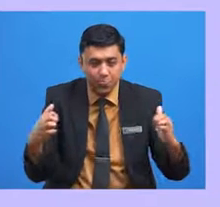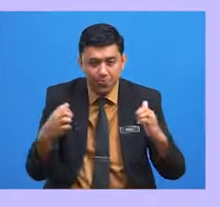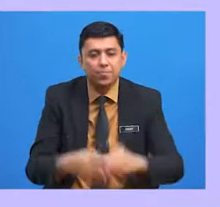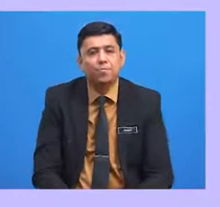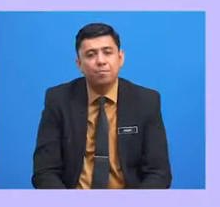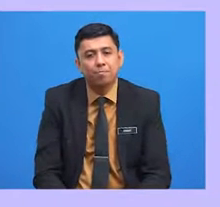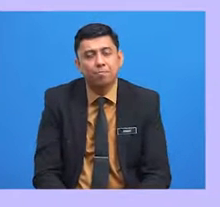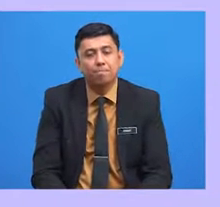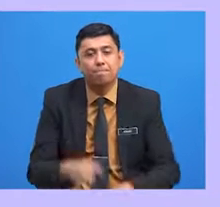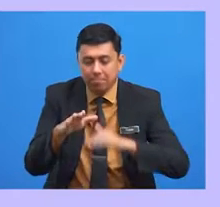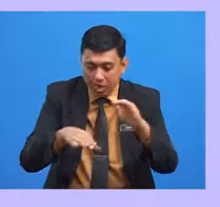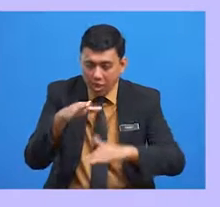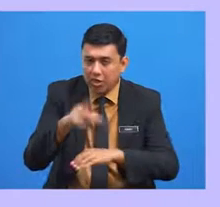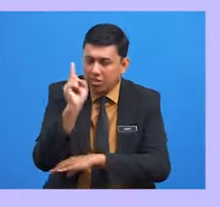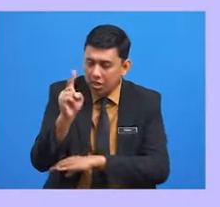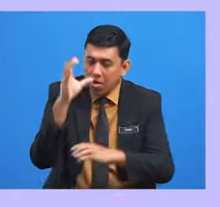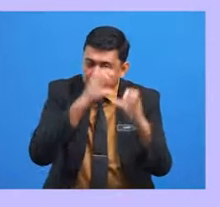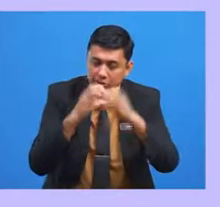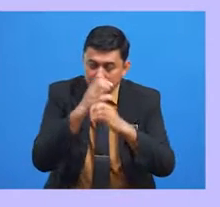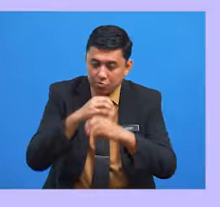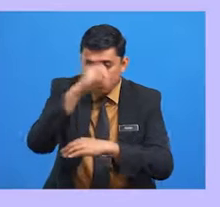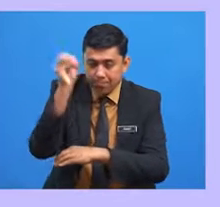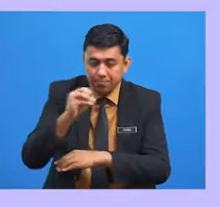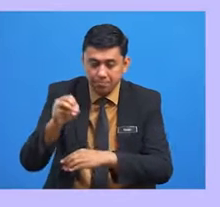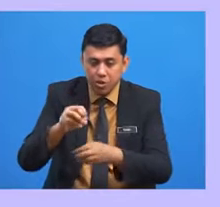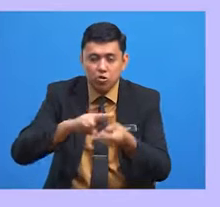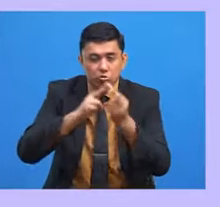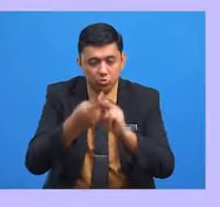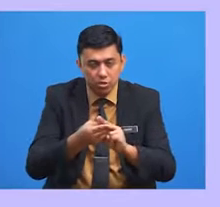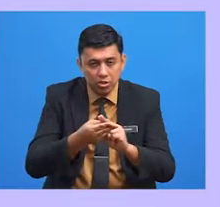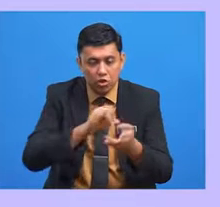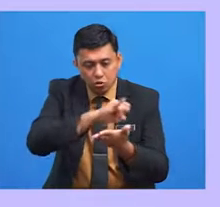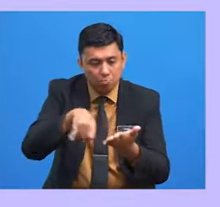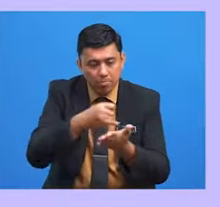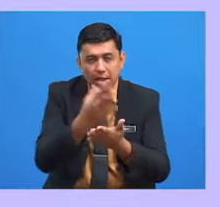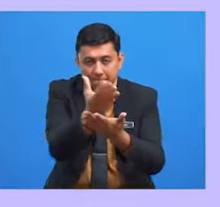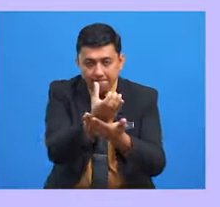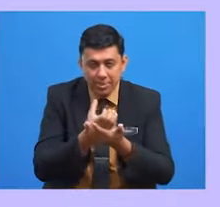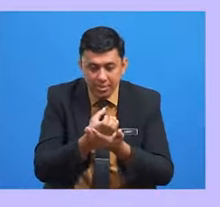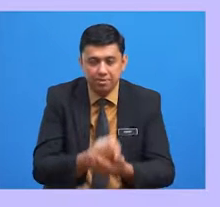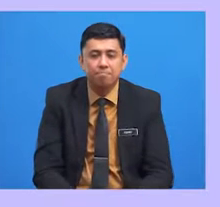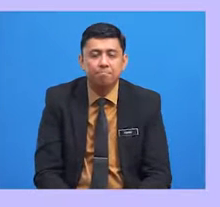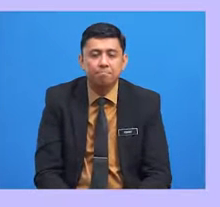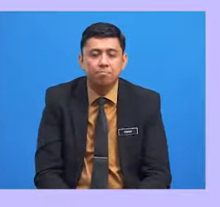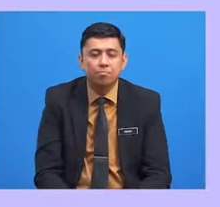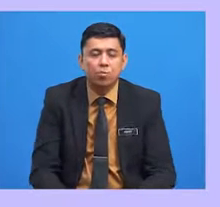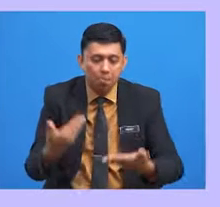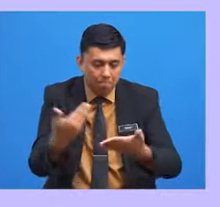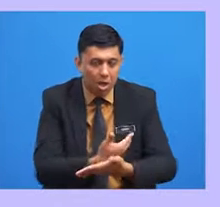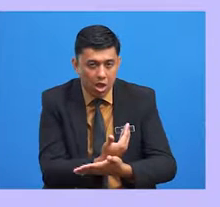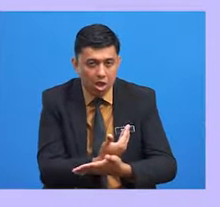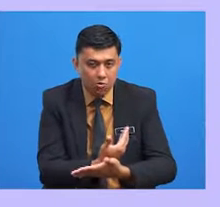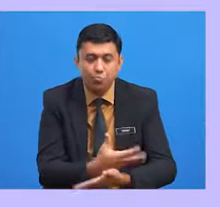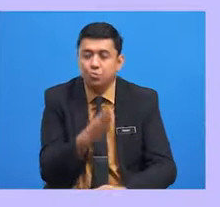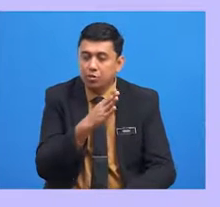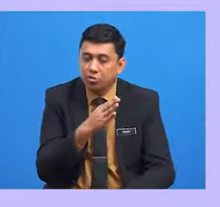Langkah pertama, murid perlu mencari peratus perubahan kuantiti diminta, iaitu kuantiti baharu